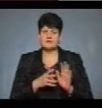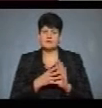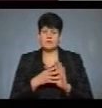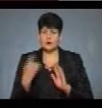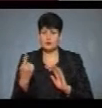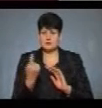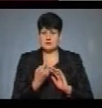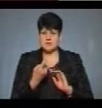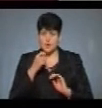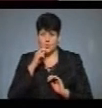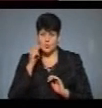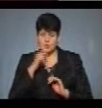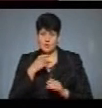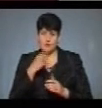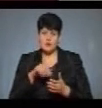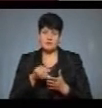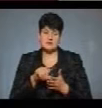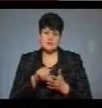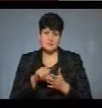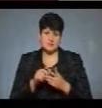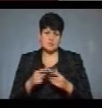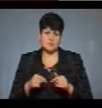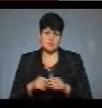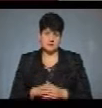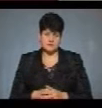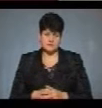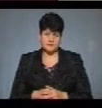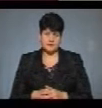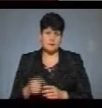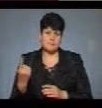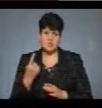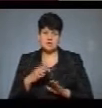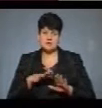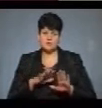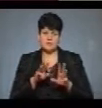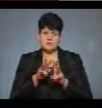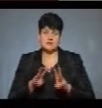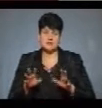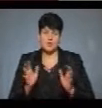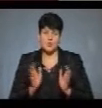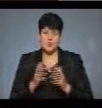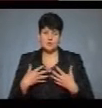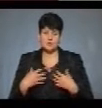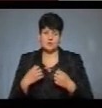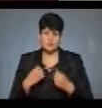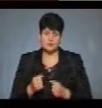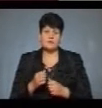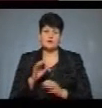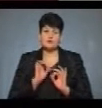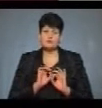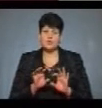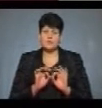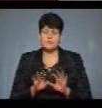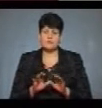каже представниця організації «100% життя» Мар'яна Радчук. Перший заступник міністра охорони здоров'я Андрій Семиволос